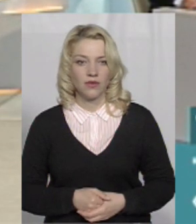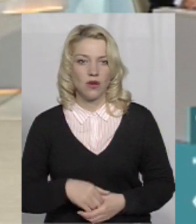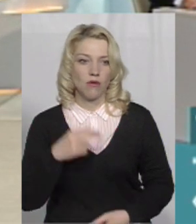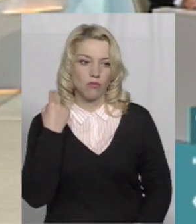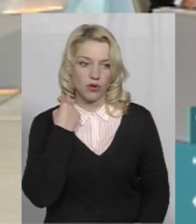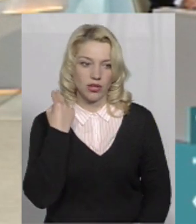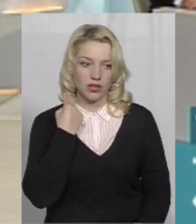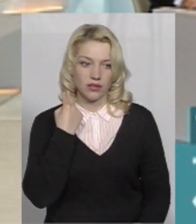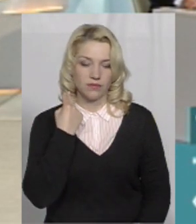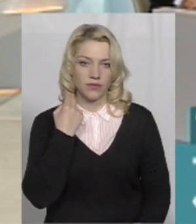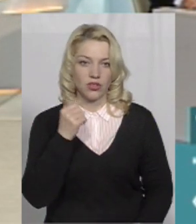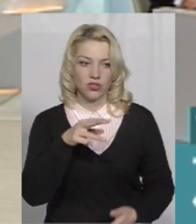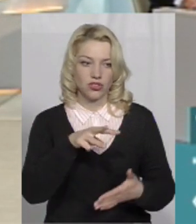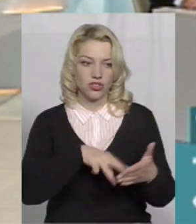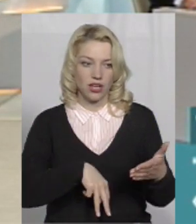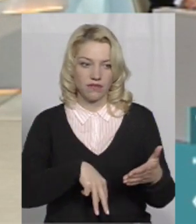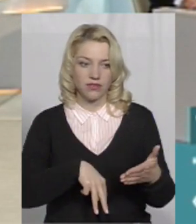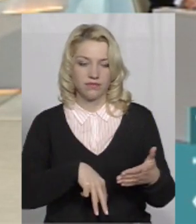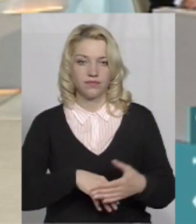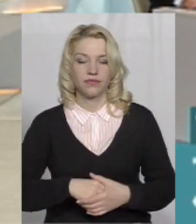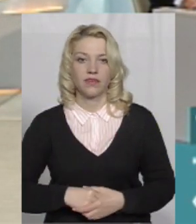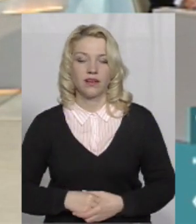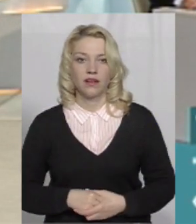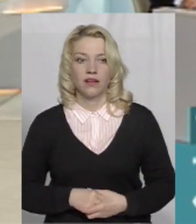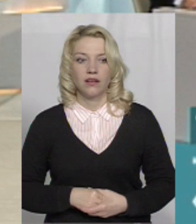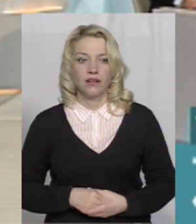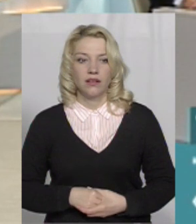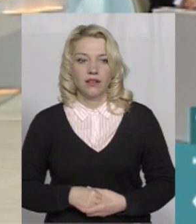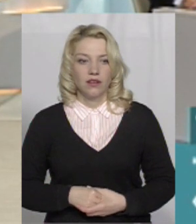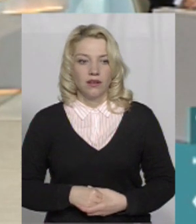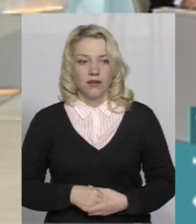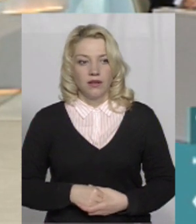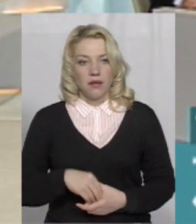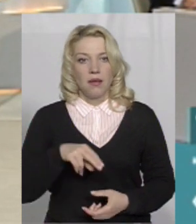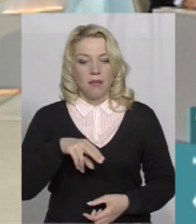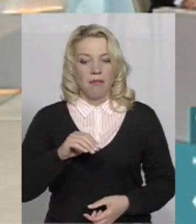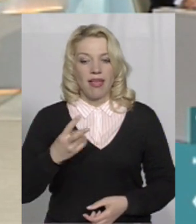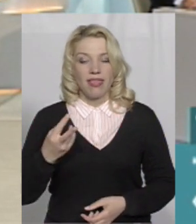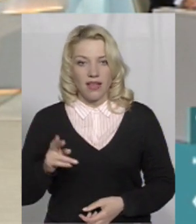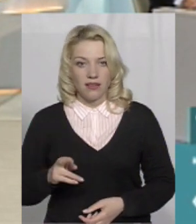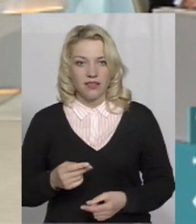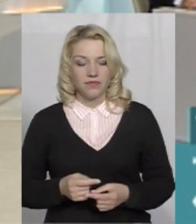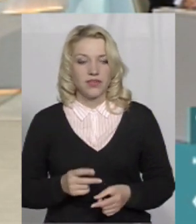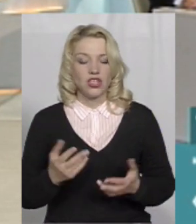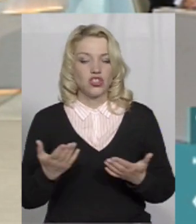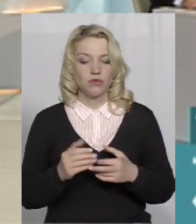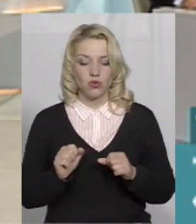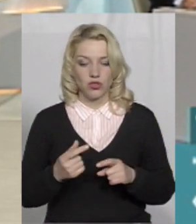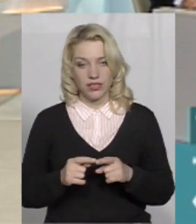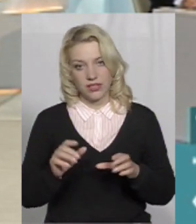борги і штрафи. Пеня. Так. Це страшна пеня, так. Скажіть, чи допоможе цей закон